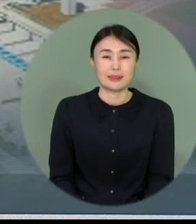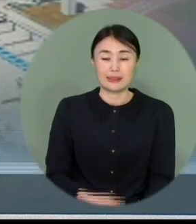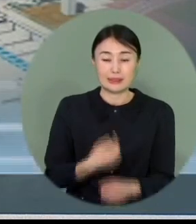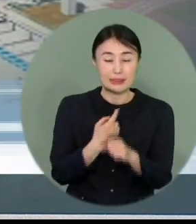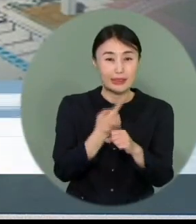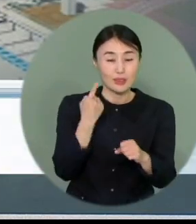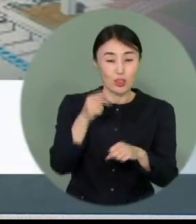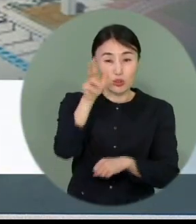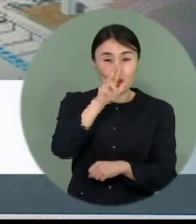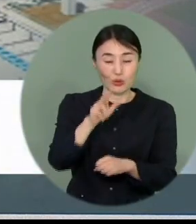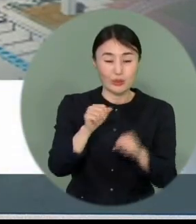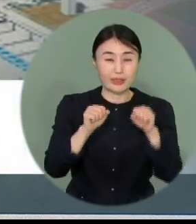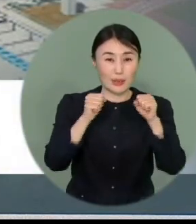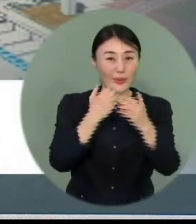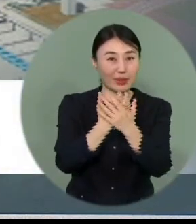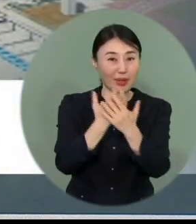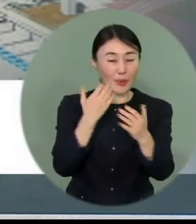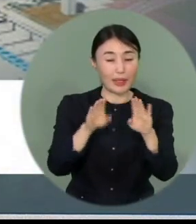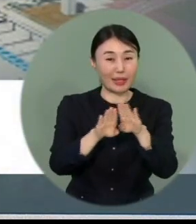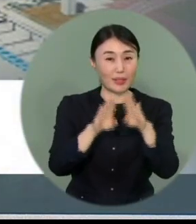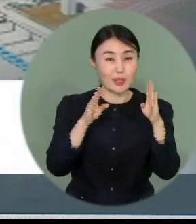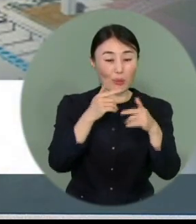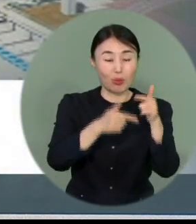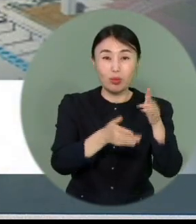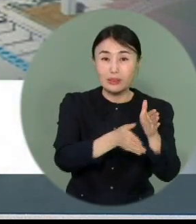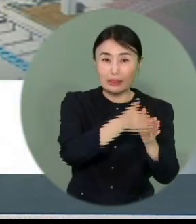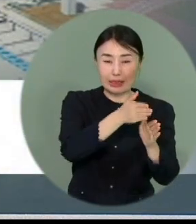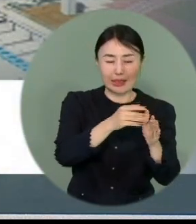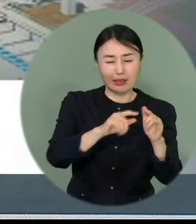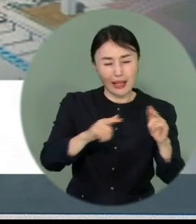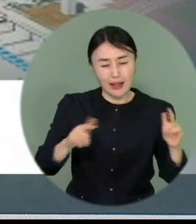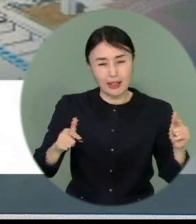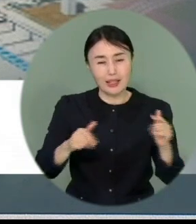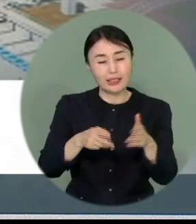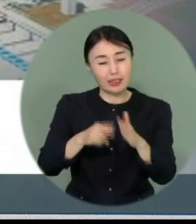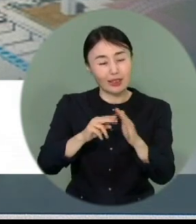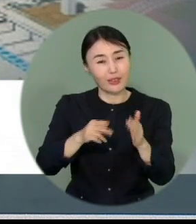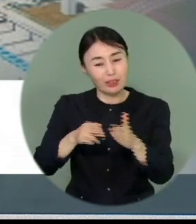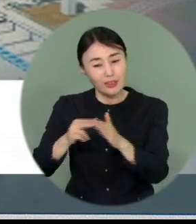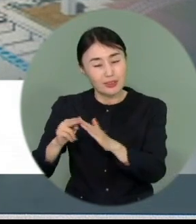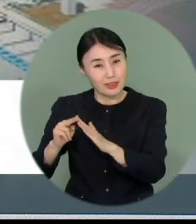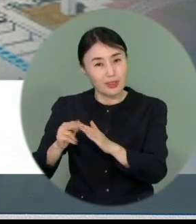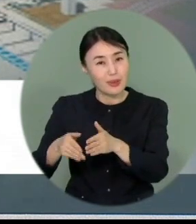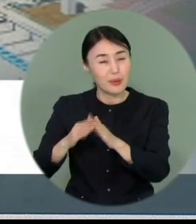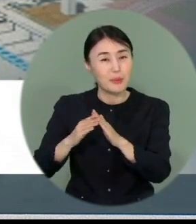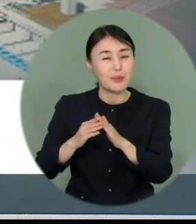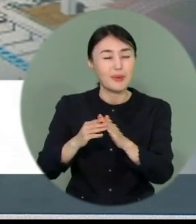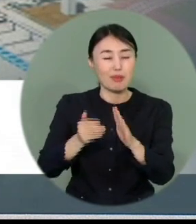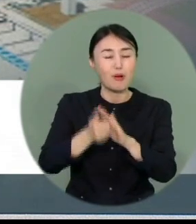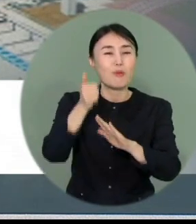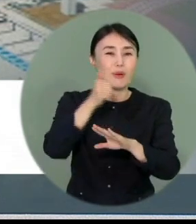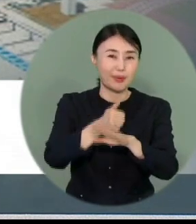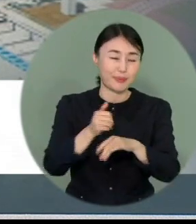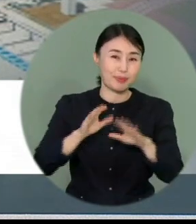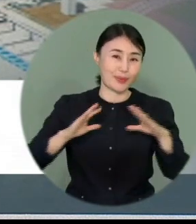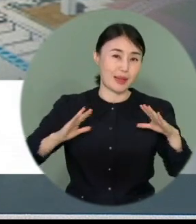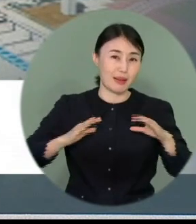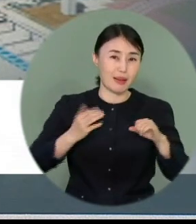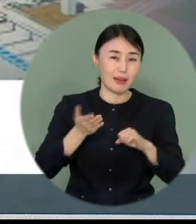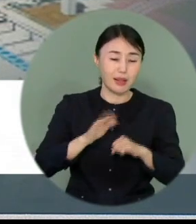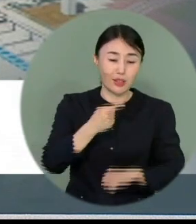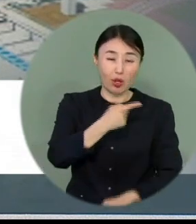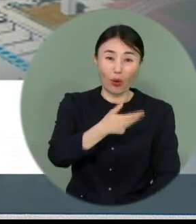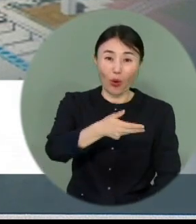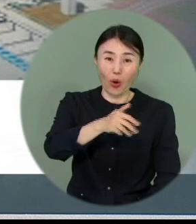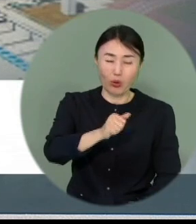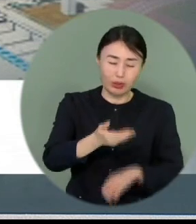지난해 전국 체전을 개최한 목포시는 다양한 시설 인프라를 남긴 것을 성과로 홍보해 왔는데요 1천억 원을 넘게